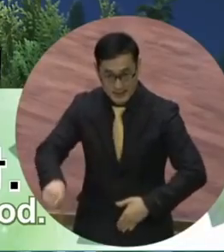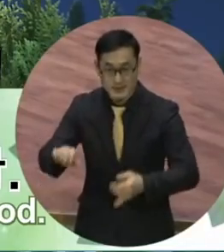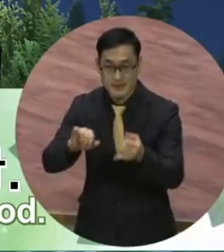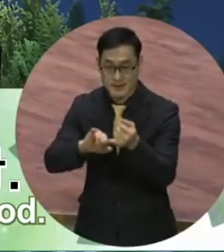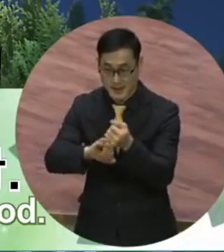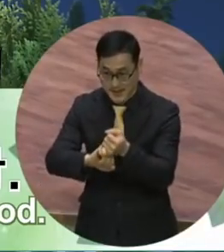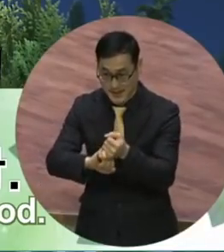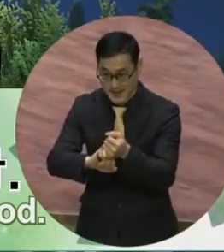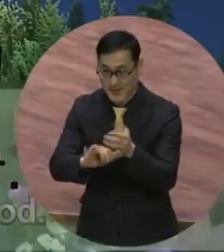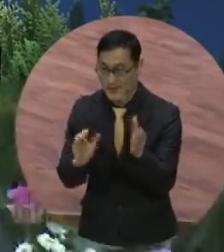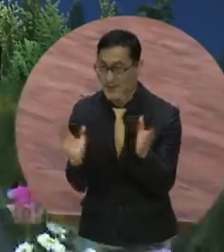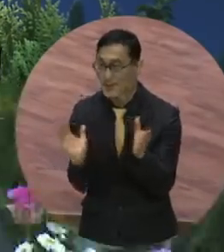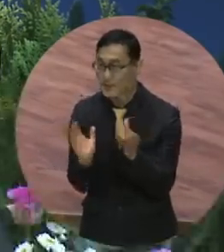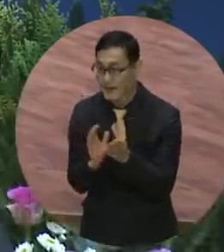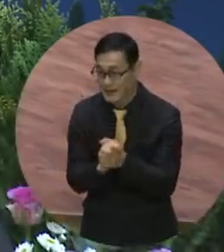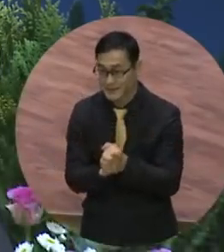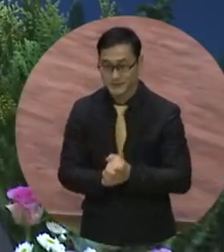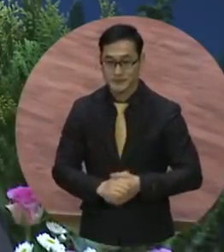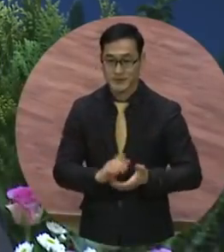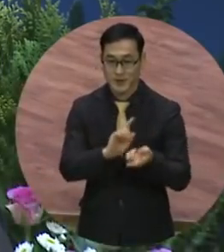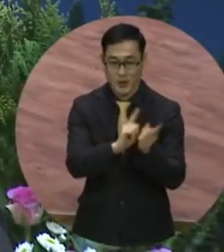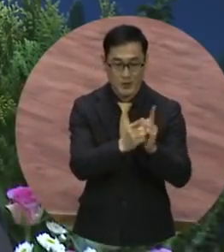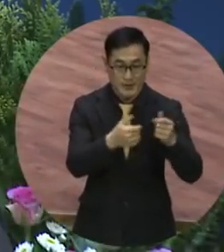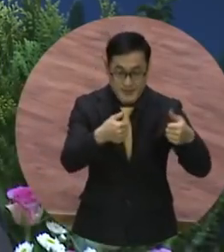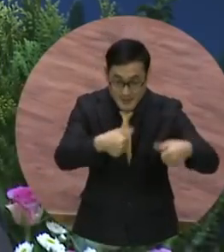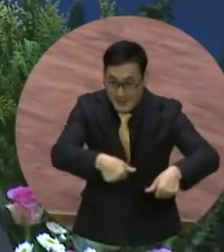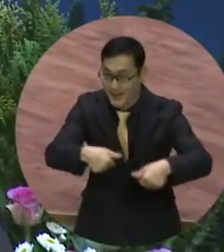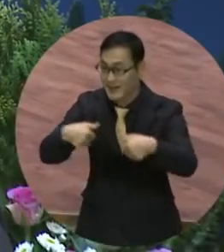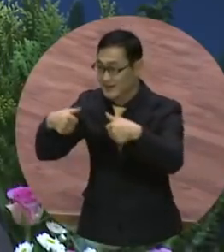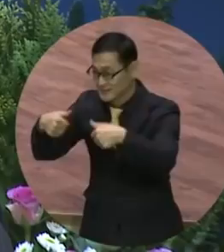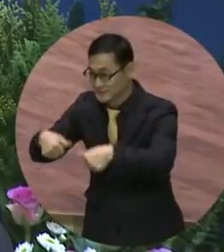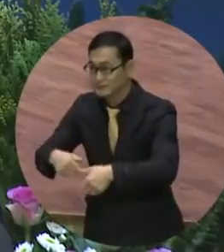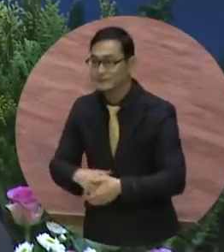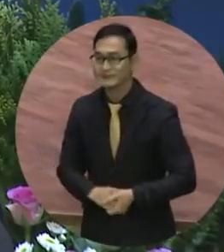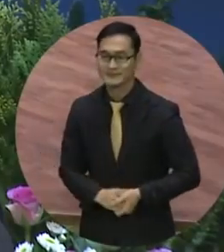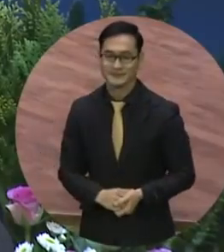아멘. 해외 성도들 같이 서로 다 인사합시다.